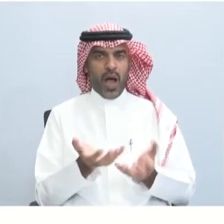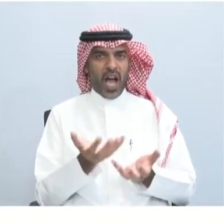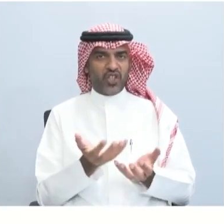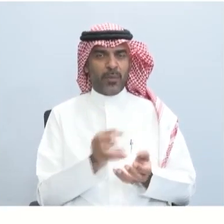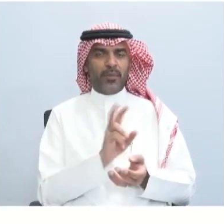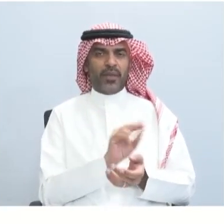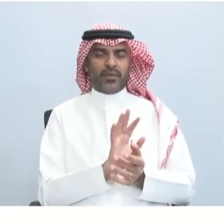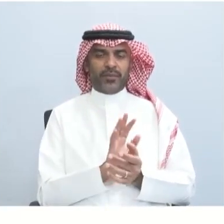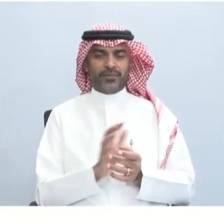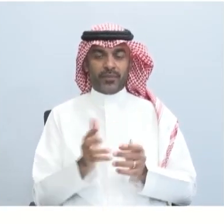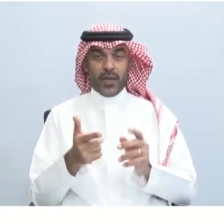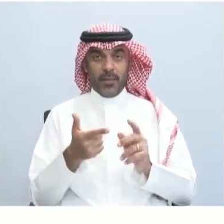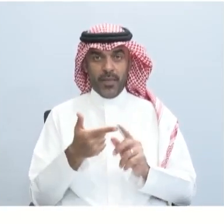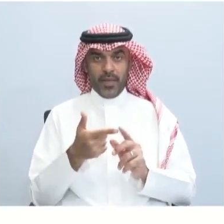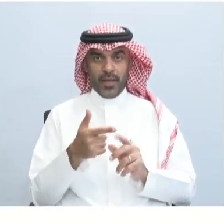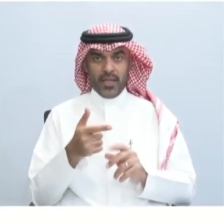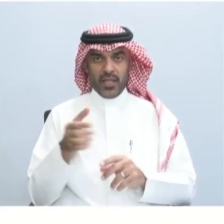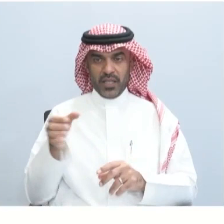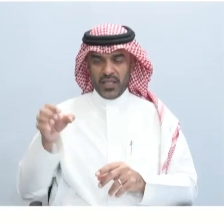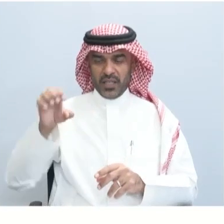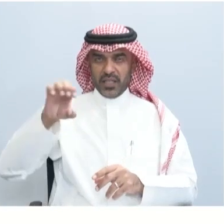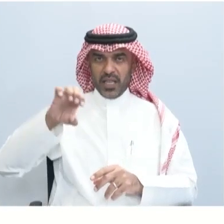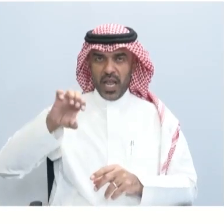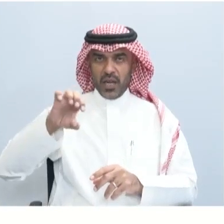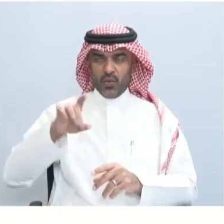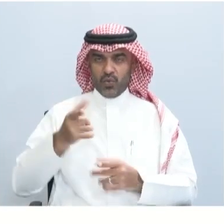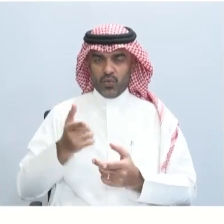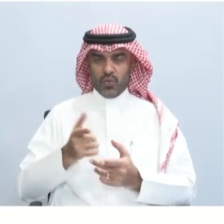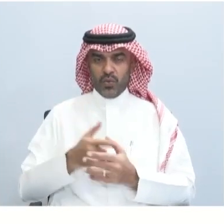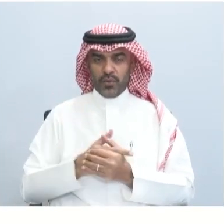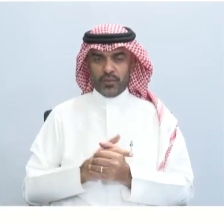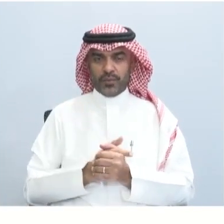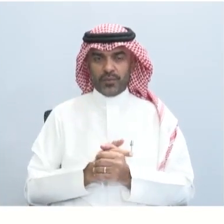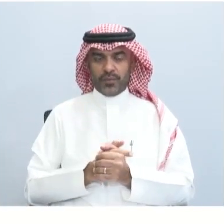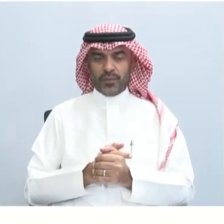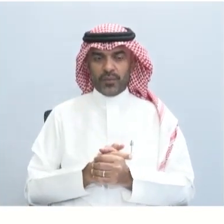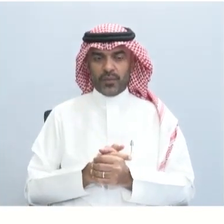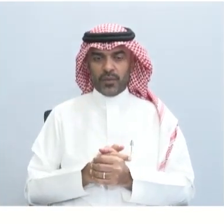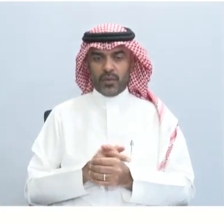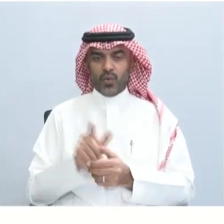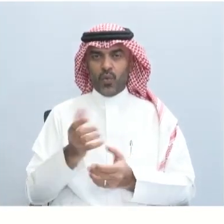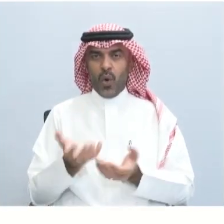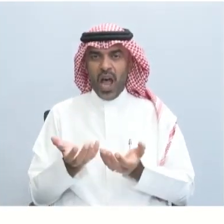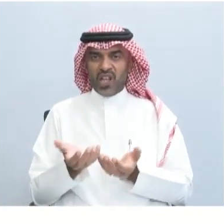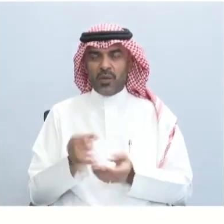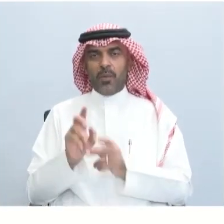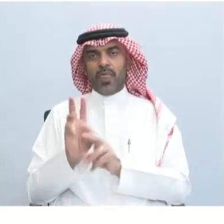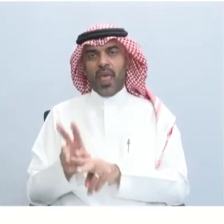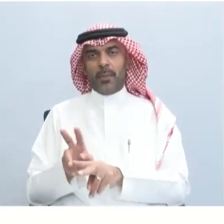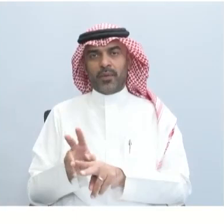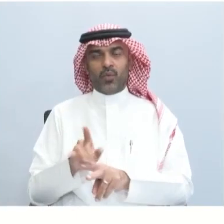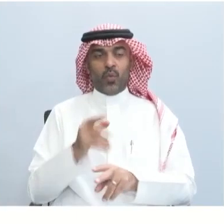اما السائل فهو ماده لها حجم ثابت وشكل غير ثابت